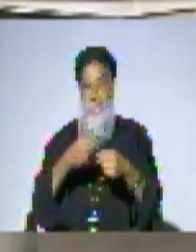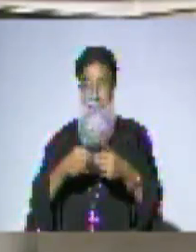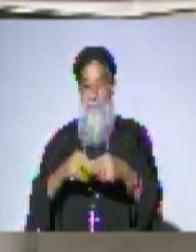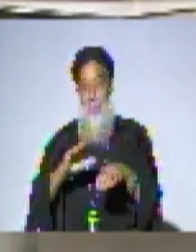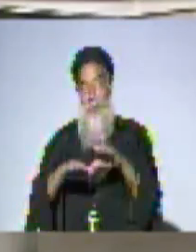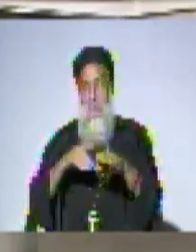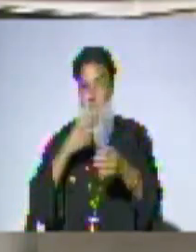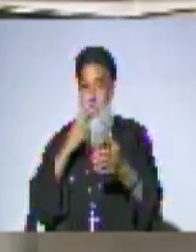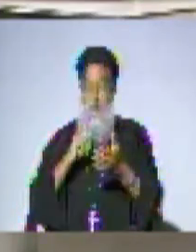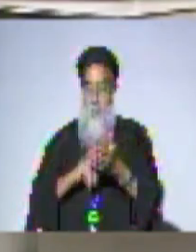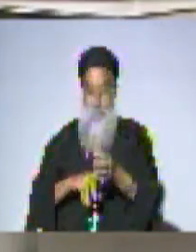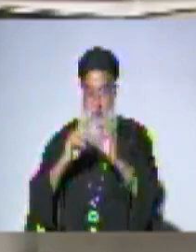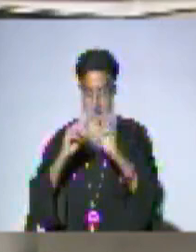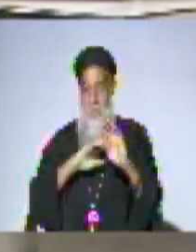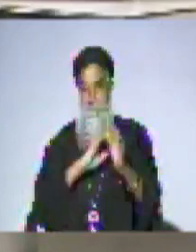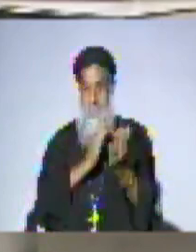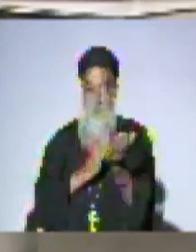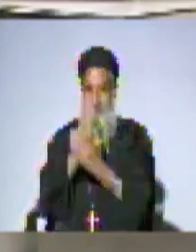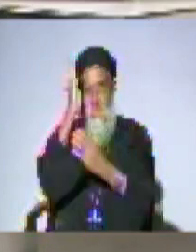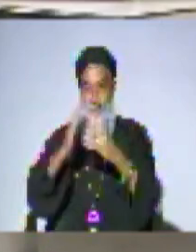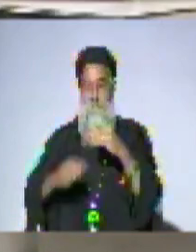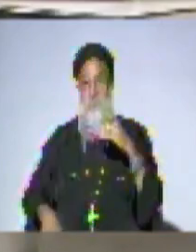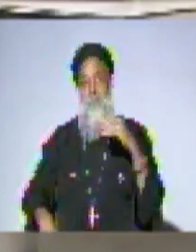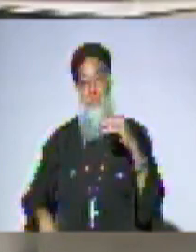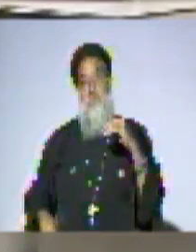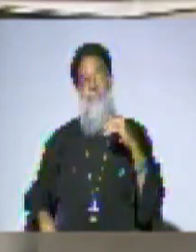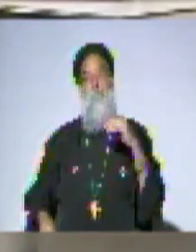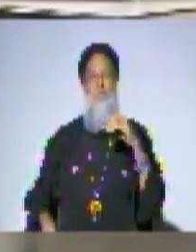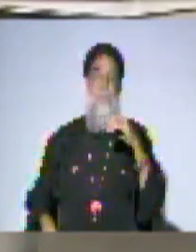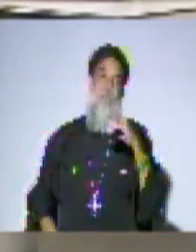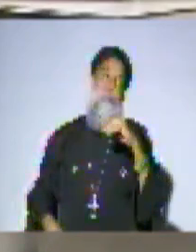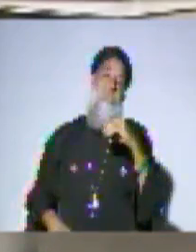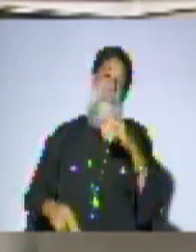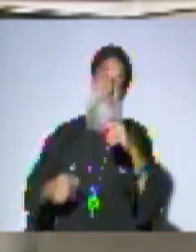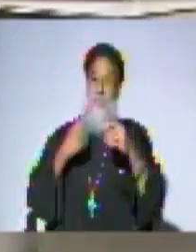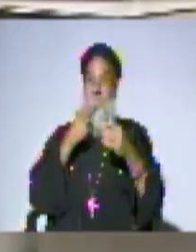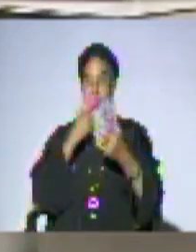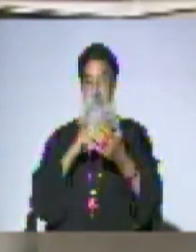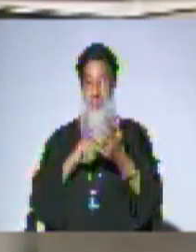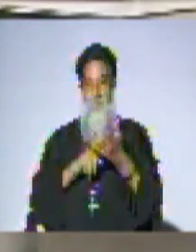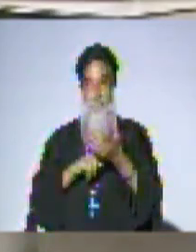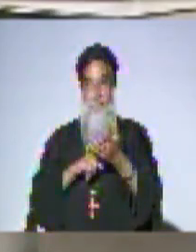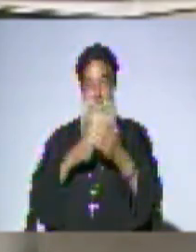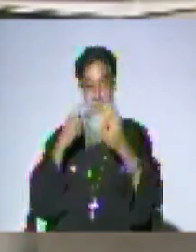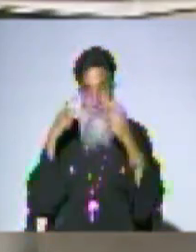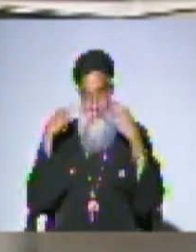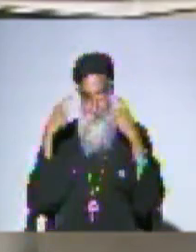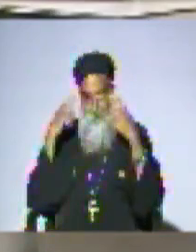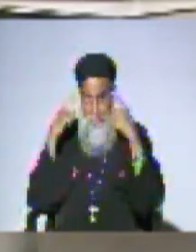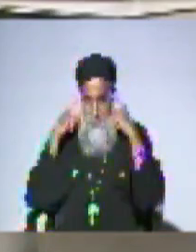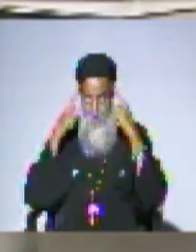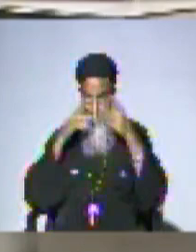الوكيل الأمين. أمين يعني صادق في نواياه،